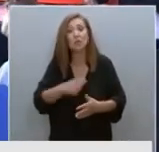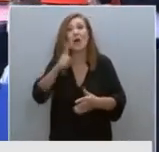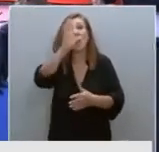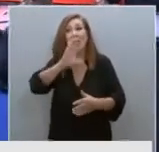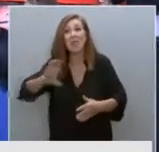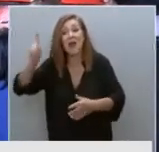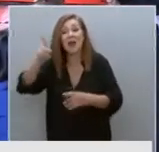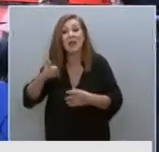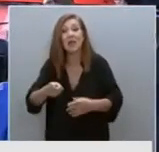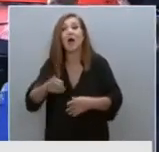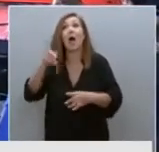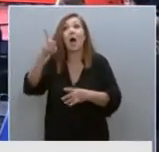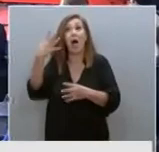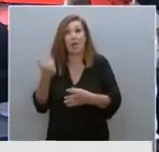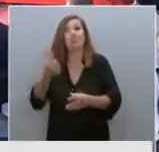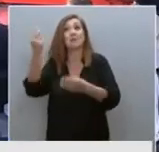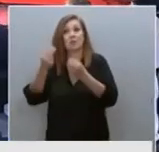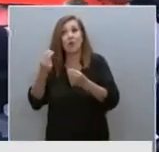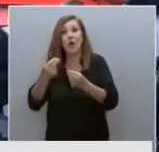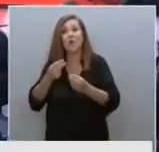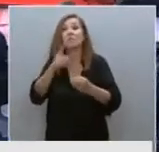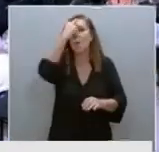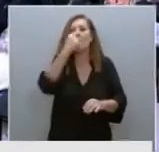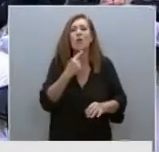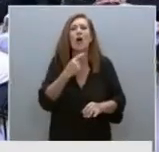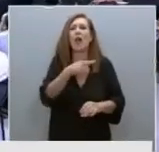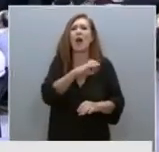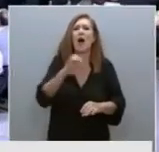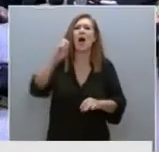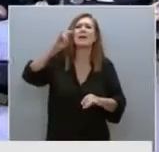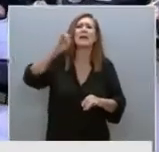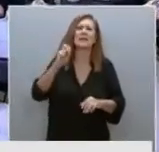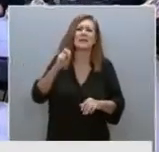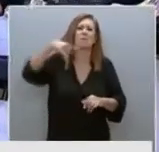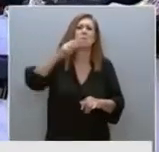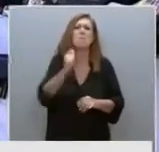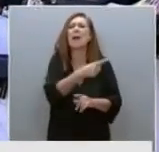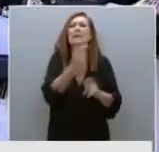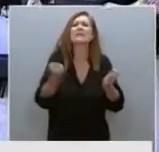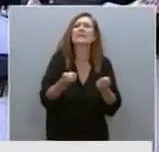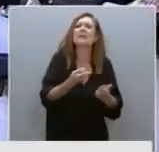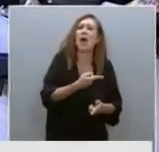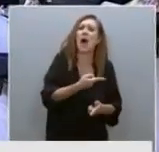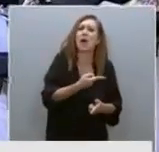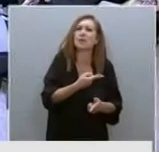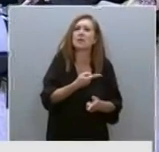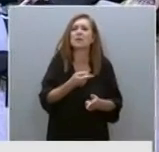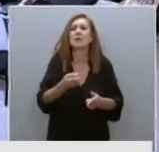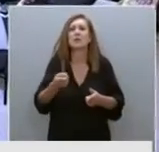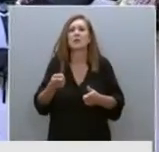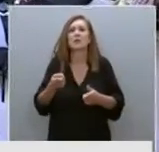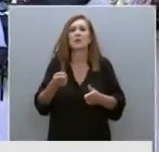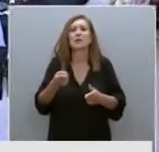Θράκη με τη γνωστή της ευαισθησία υπάρχει κάποια εξαίρεση. Δείτε τι ακριβώς κάνει η Πορτογαλία με το Ταμείο Ανάκαμψης σε σχέση με